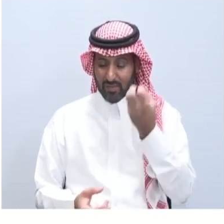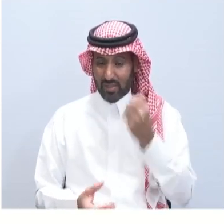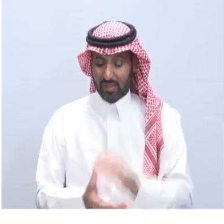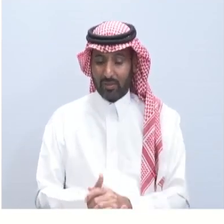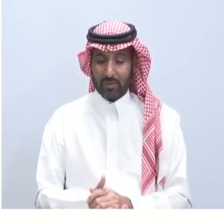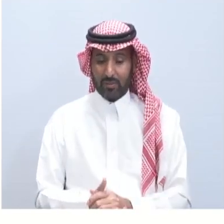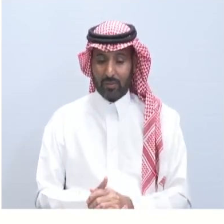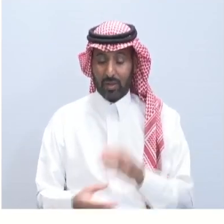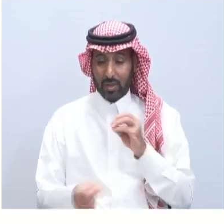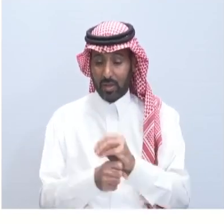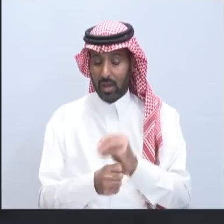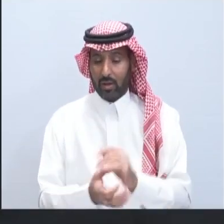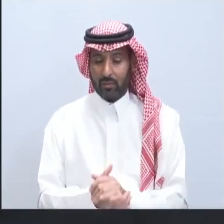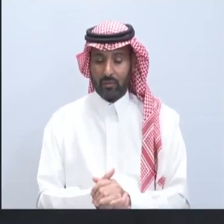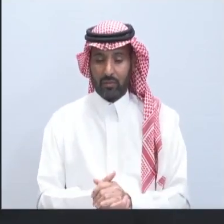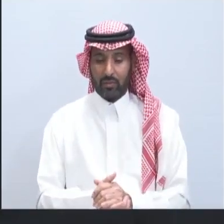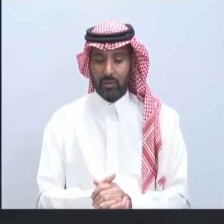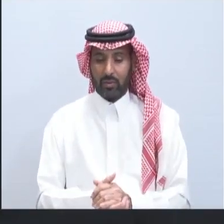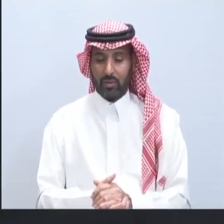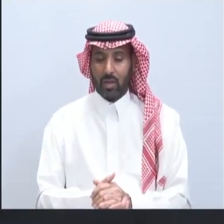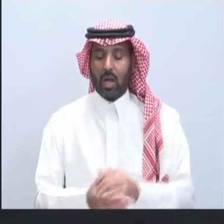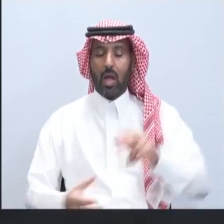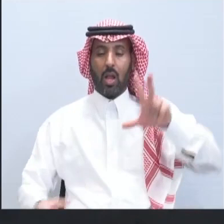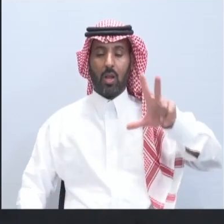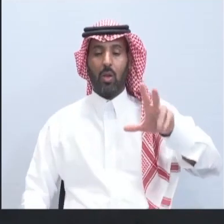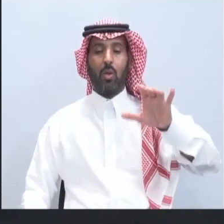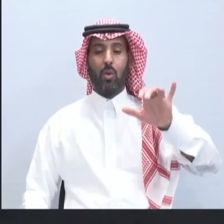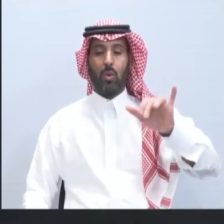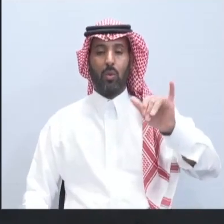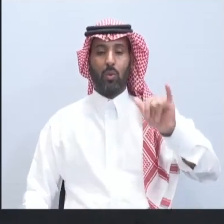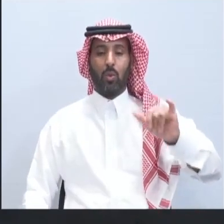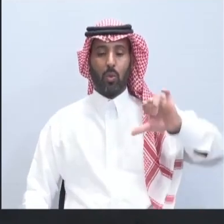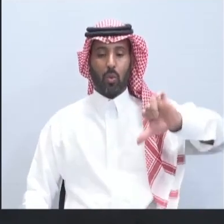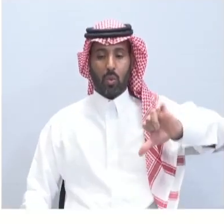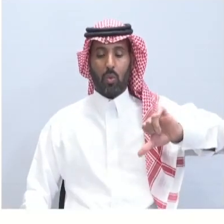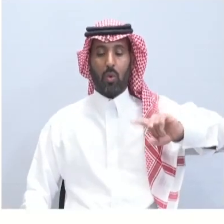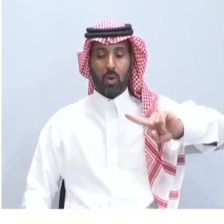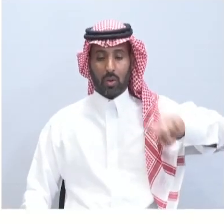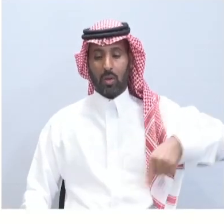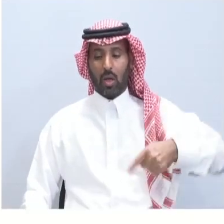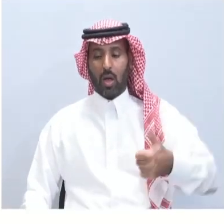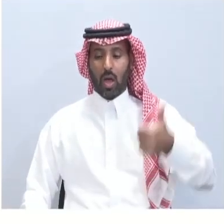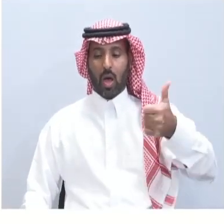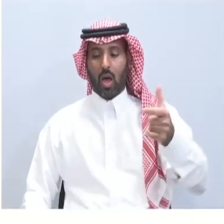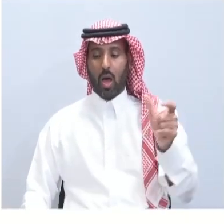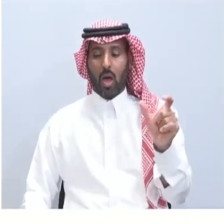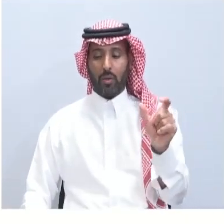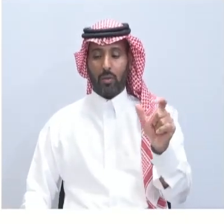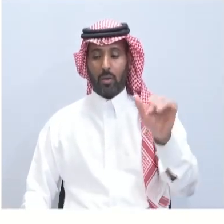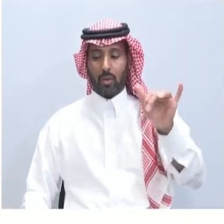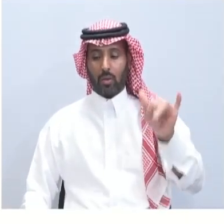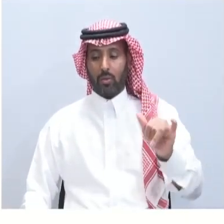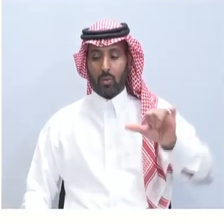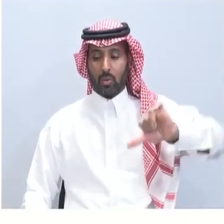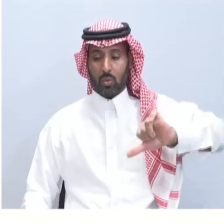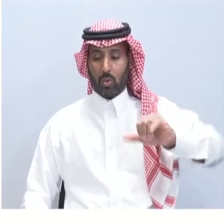الطلبه دعونا نتعرف على اليورانيوم اليورانيوم اعزائي الطلبه تستخدم